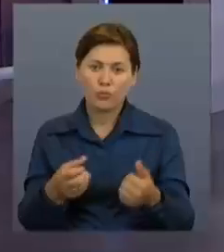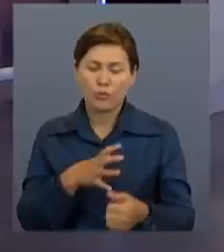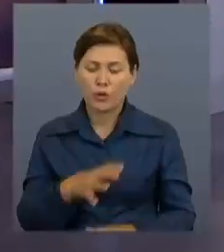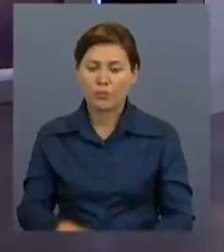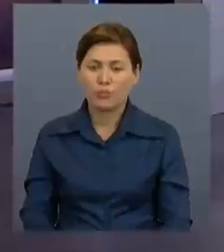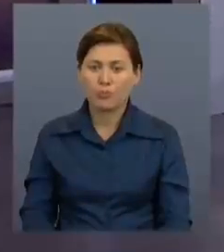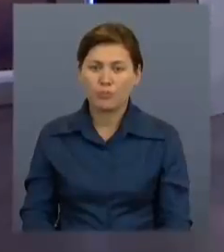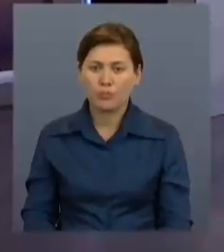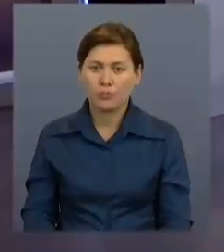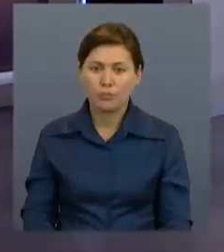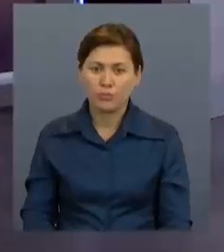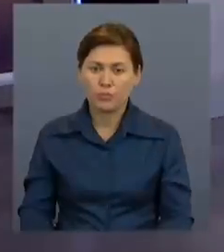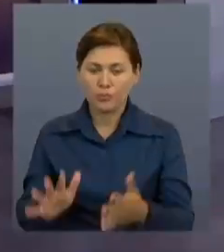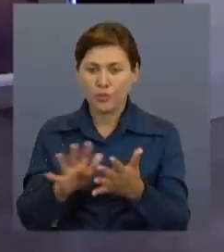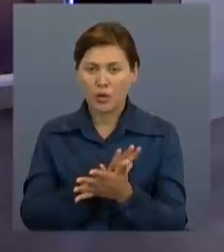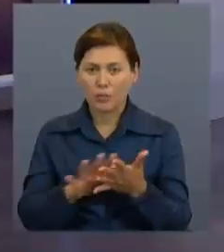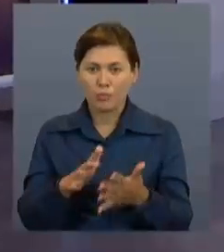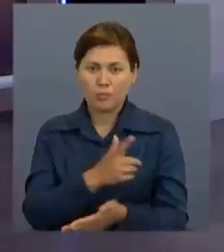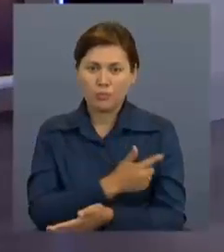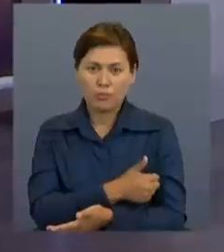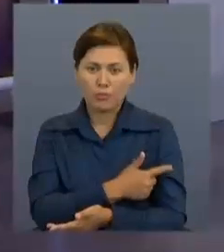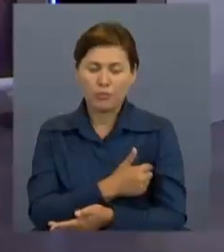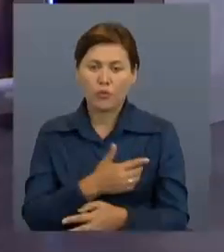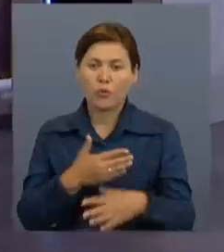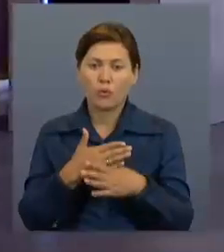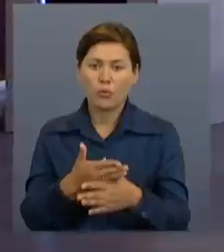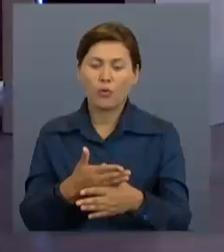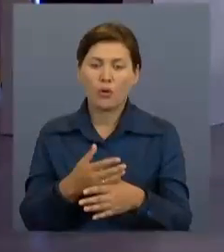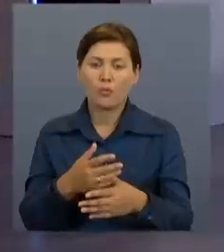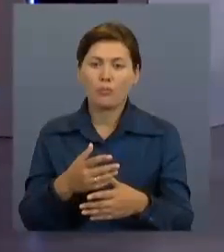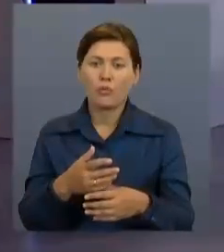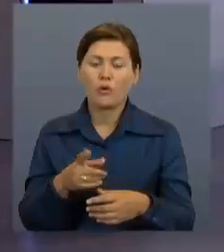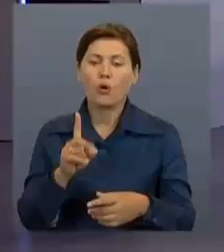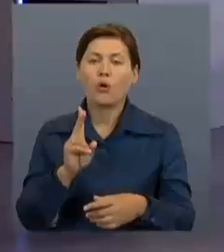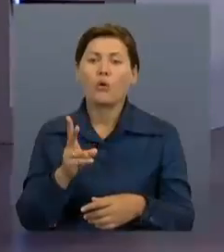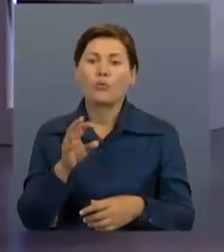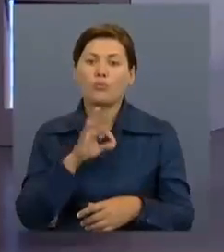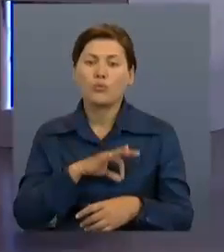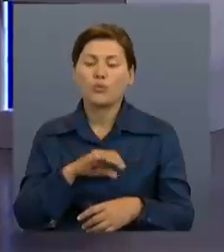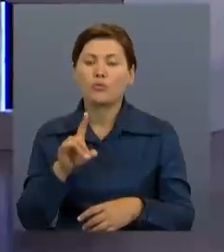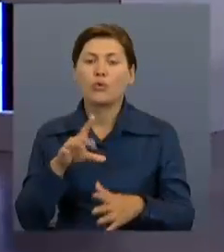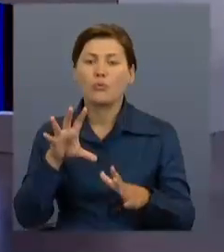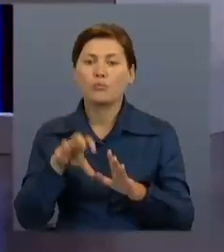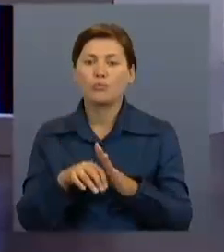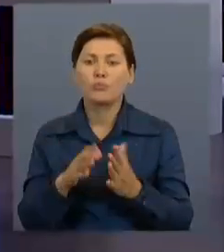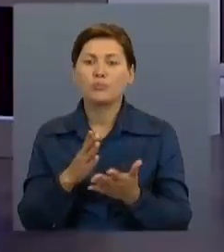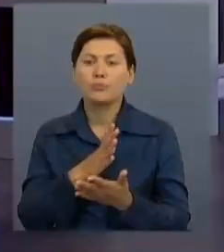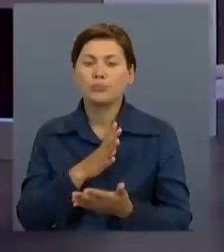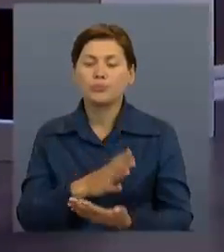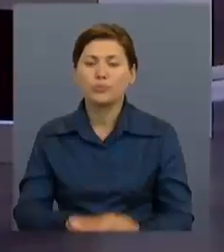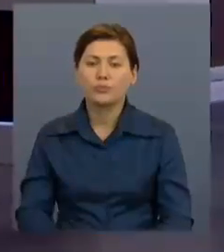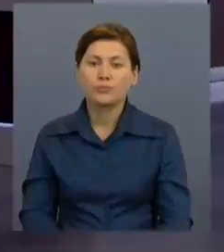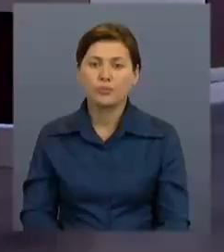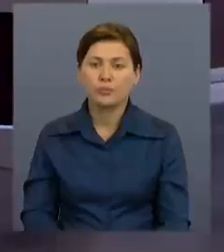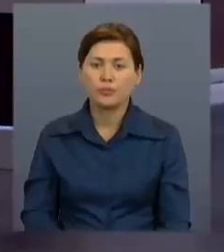тегін медициналық кепілдендірілген көмек пакеті дегеніміз не, оны кімдер қолданады жалпы? Бүгінгі